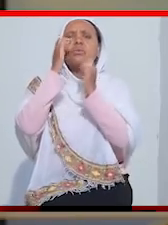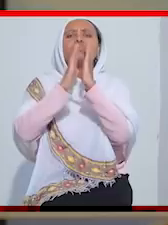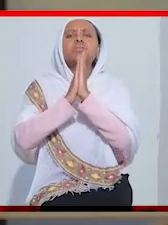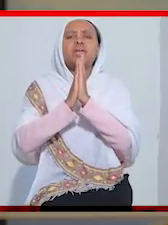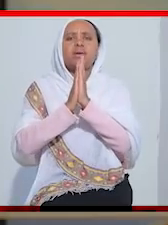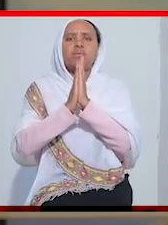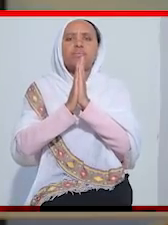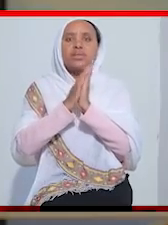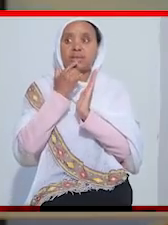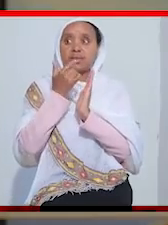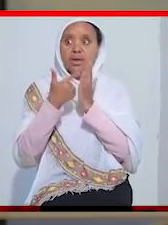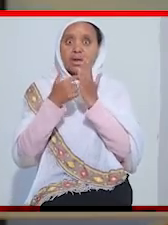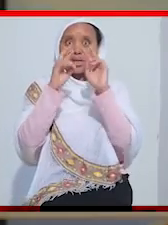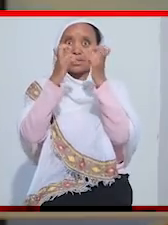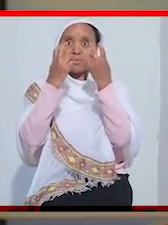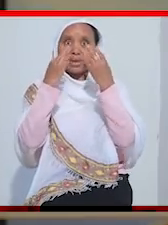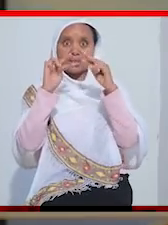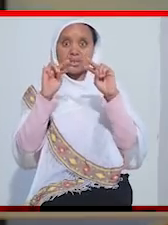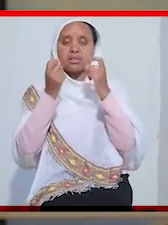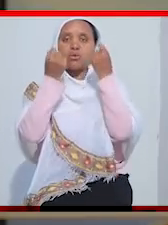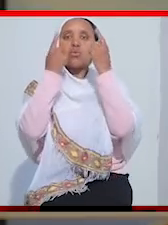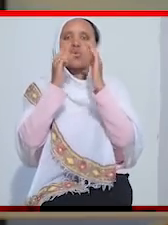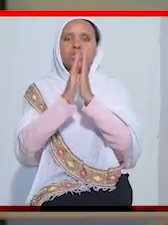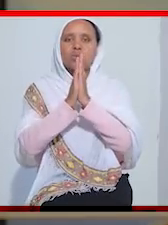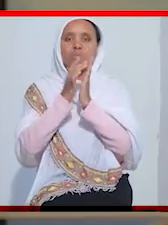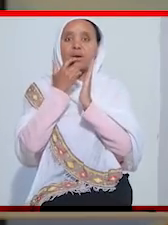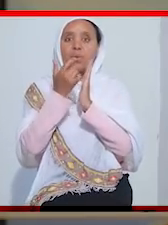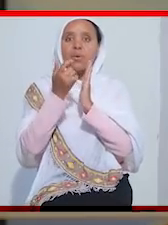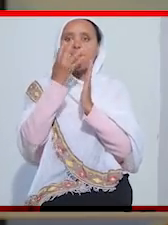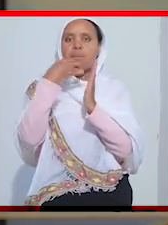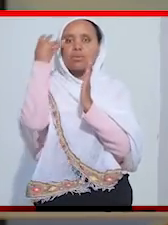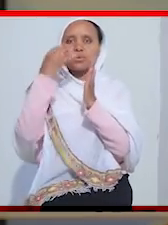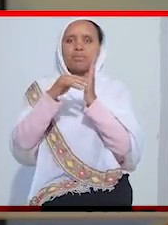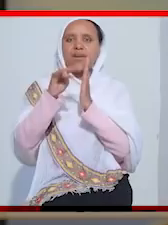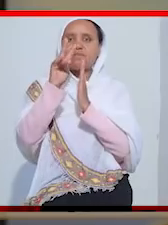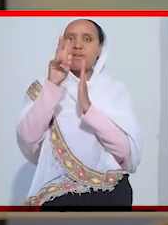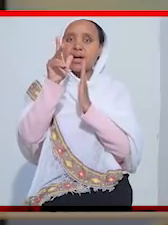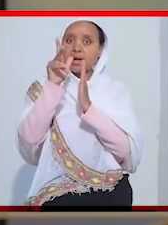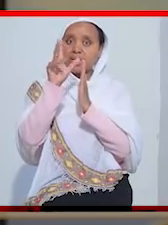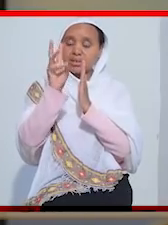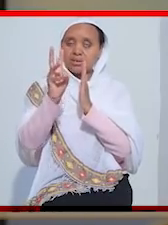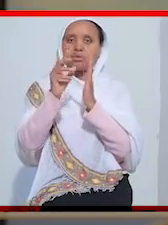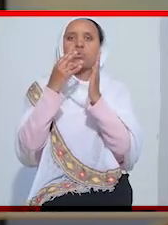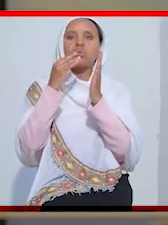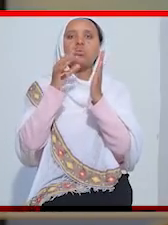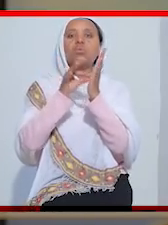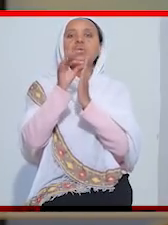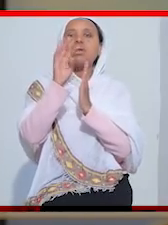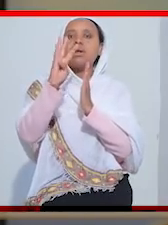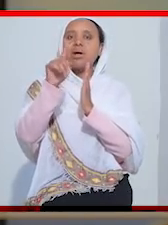ስለምን እንጸልይ? ስንል ኢርስ ያሳየን ትግወ ጸልዩ ሚለው የማቴዎስ ወንጌል ምዕራፍ 26 ቁጥር 41